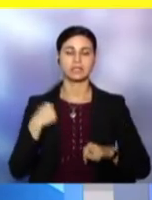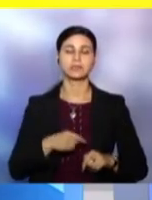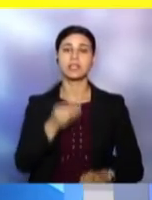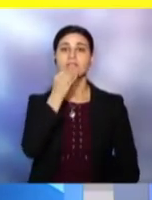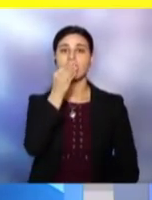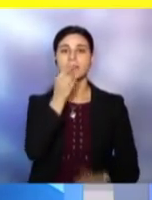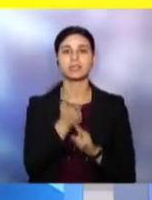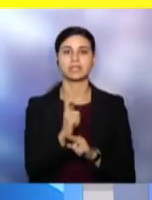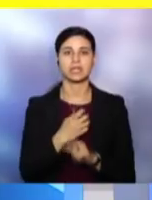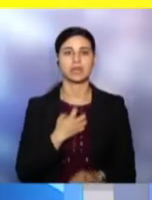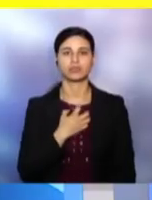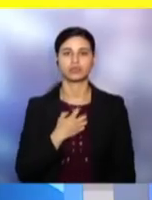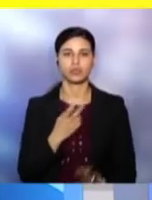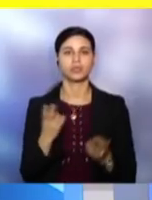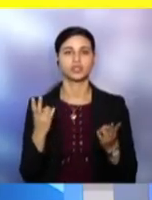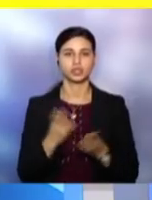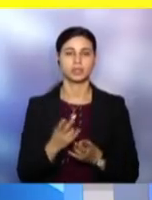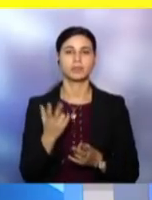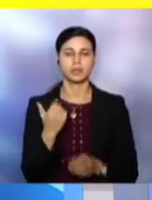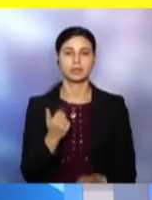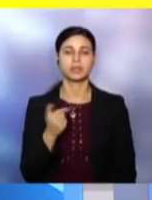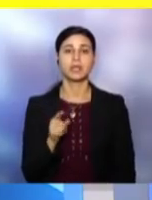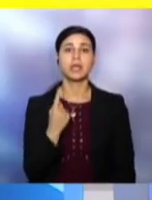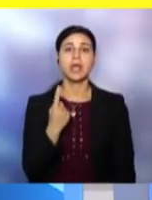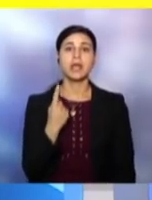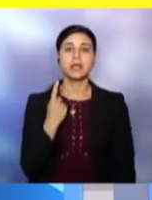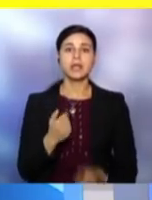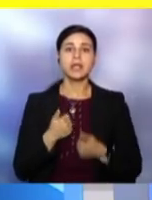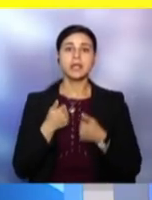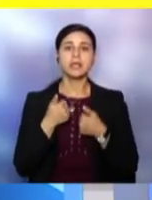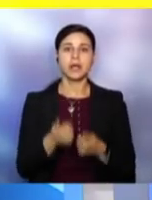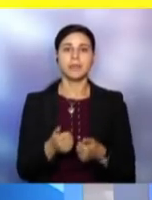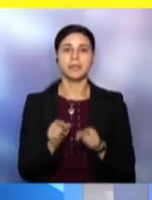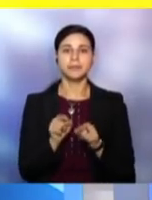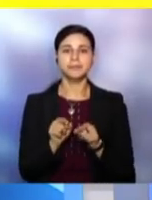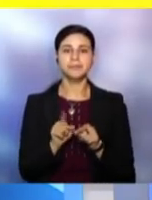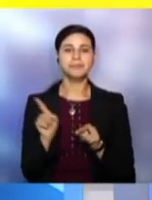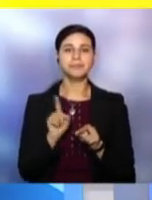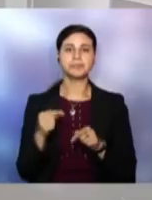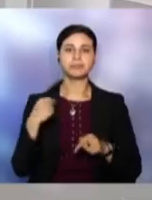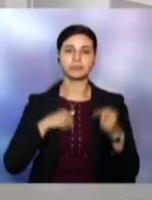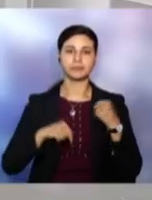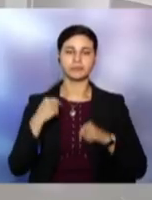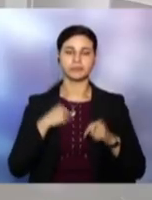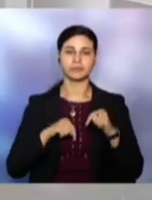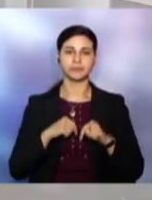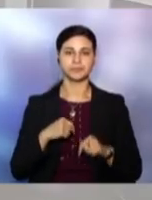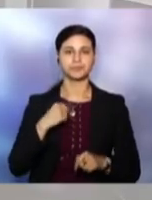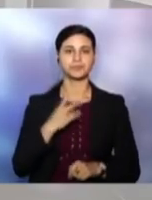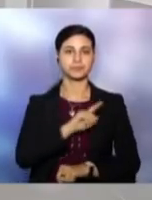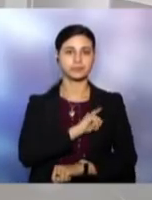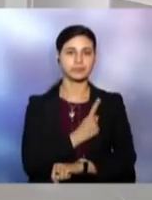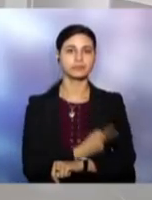აქვს უმნიშვნელოვანესი როლი და უნდა ვაღიაროთ, რომ ერთ-ერთი დამხმარე კომპონენტი, რაც ორგანიზმის რესურსების